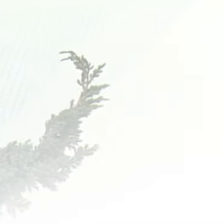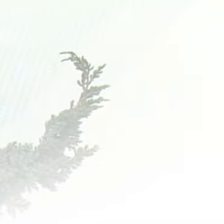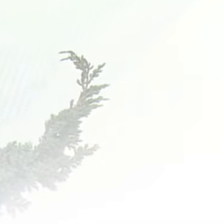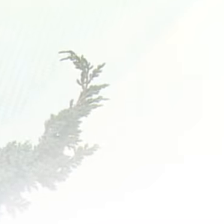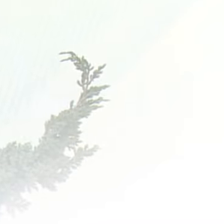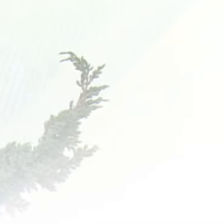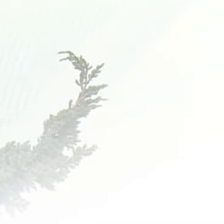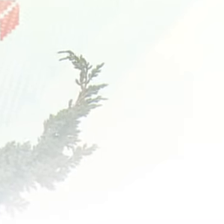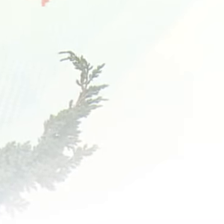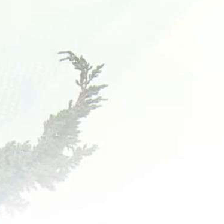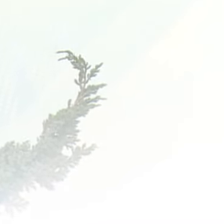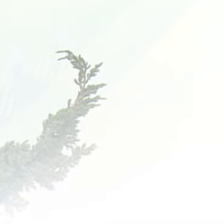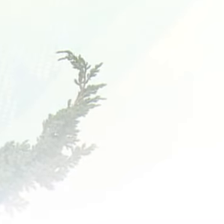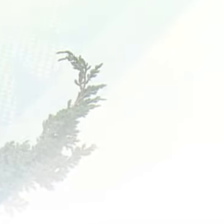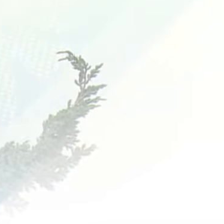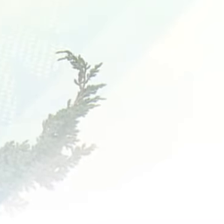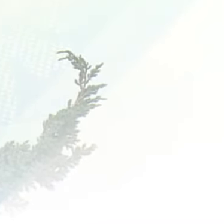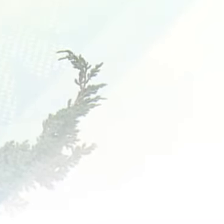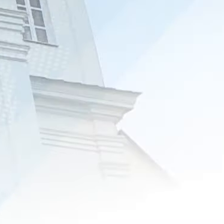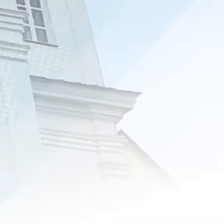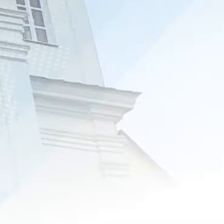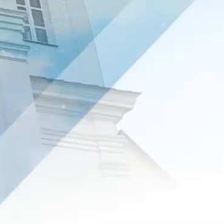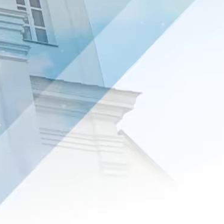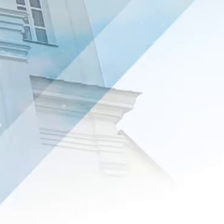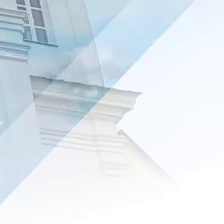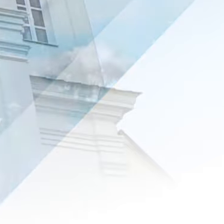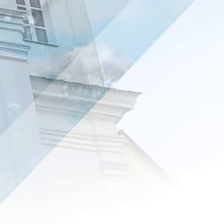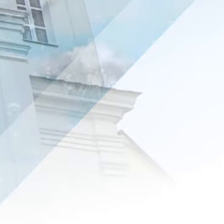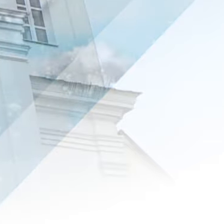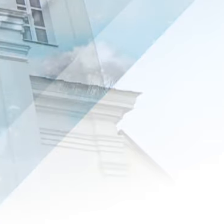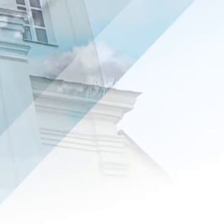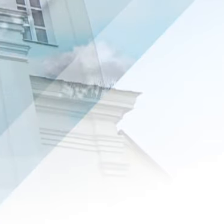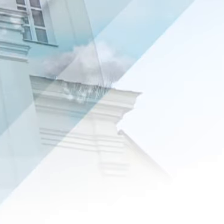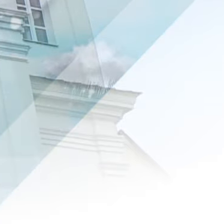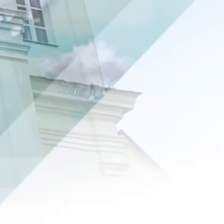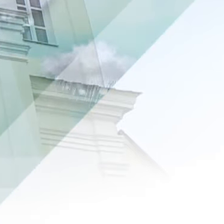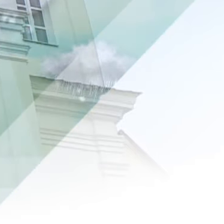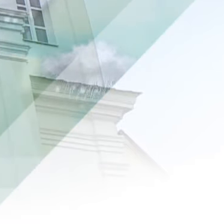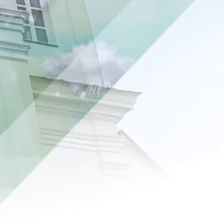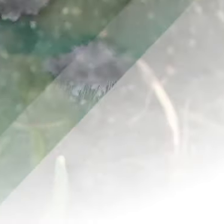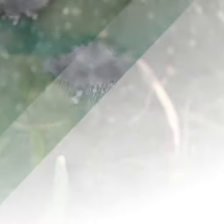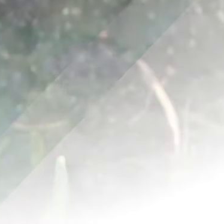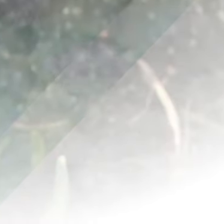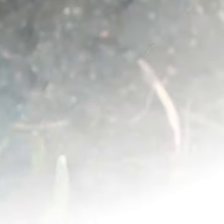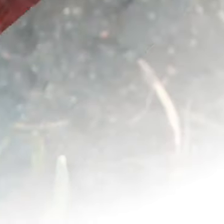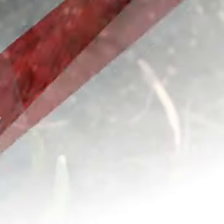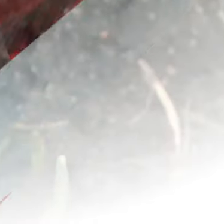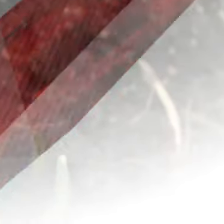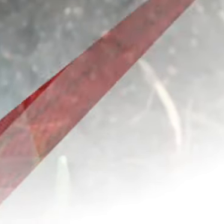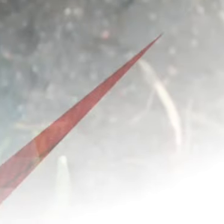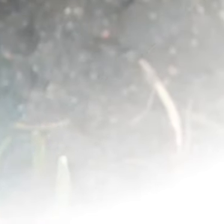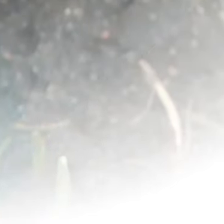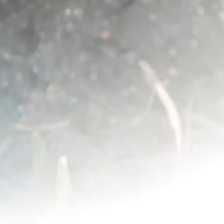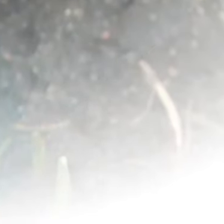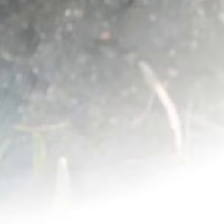Станіслава. Па гэтым дні раней меркавалі аб тэрмінах сяўбы льну. Існавала народная прыкмета – сей лён на